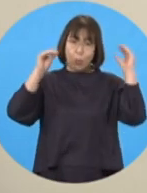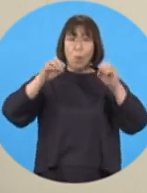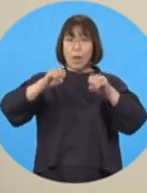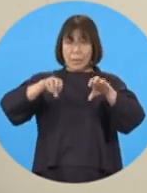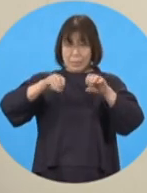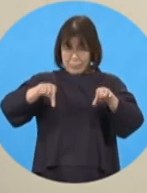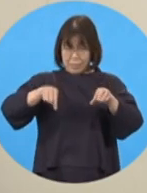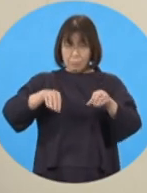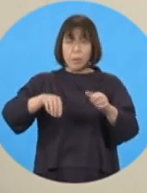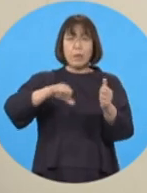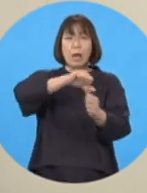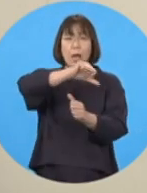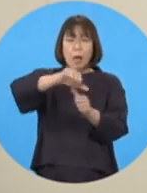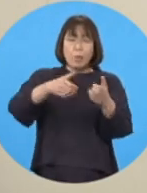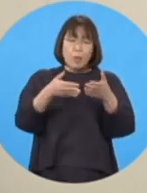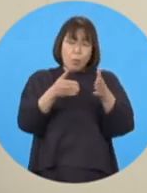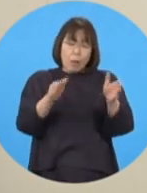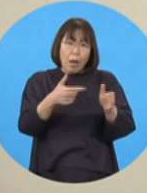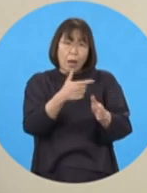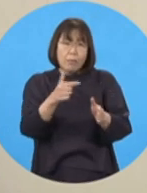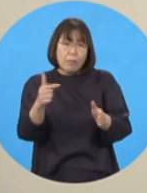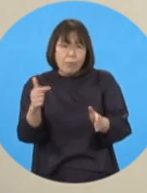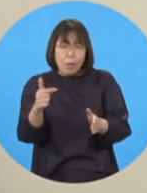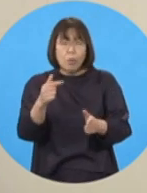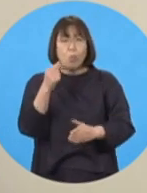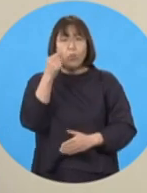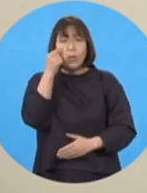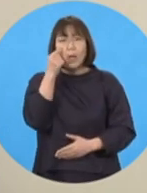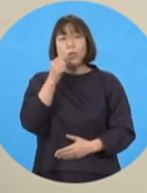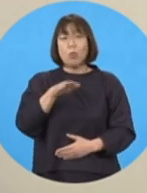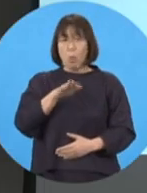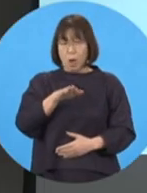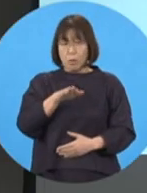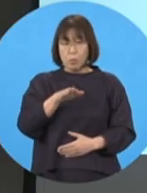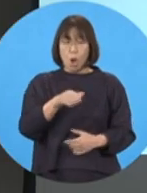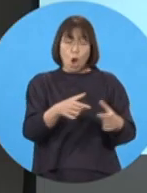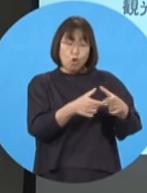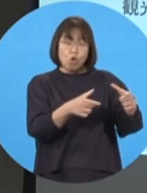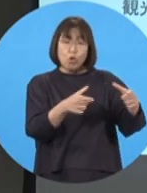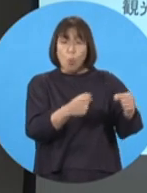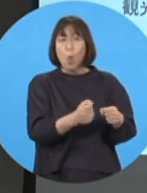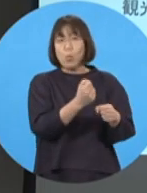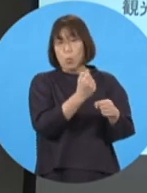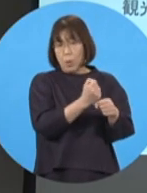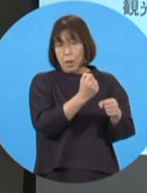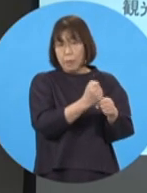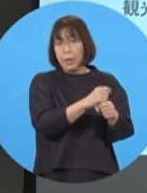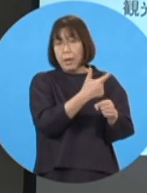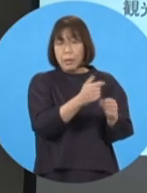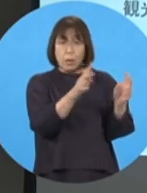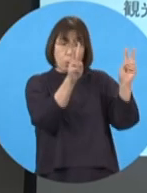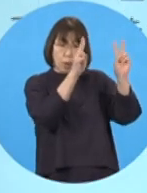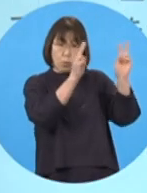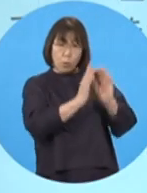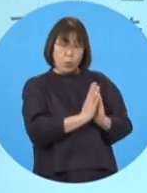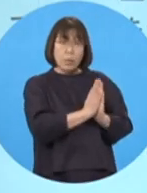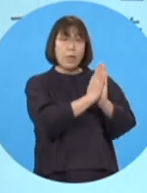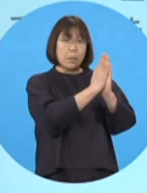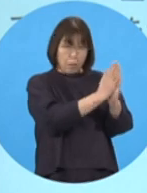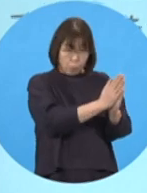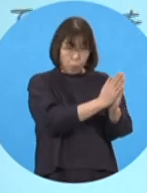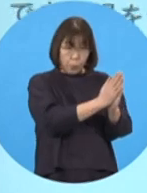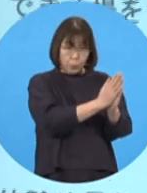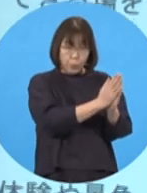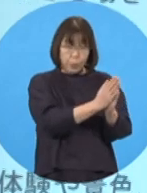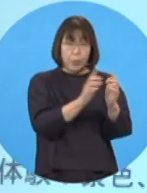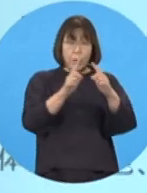アプリの開発などなかなか難しいこともあるので、クーポンの発券などは業者さんとかに